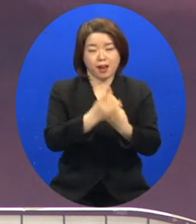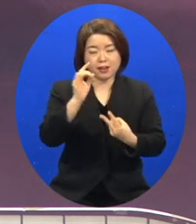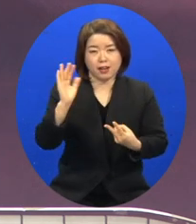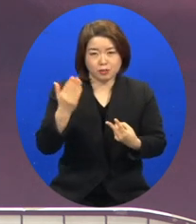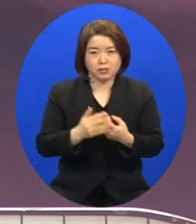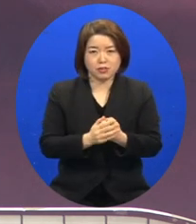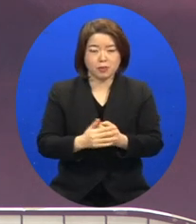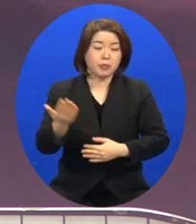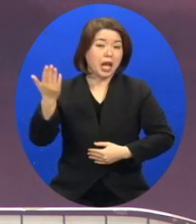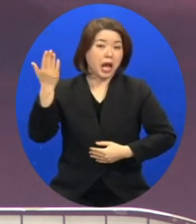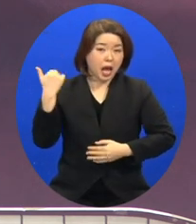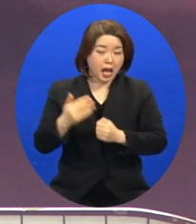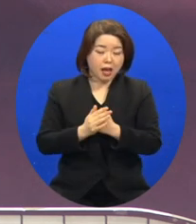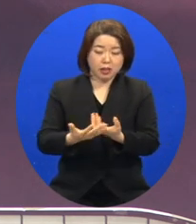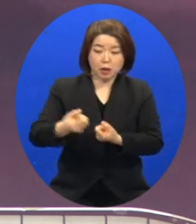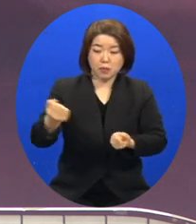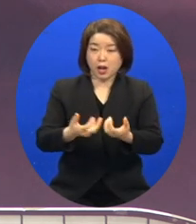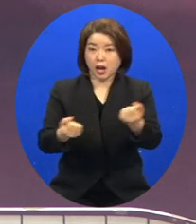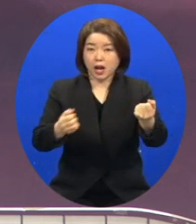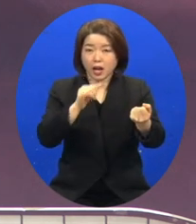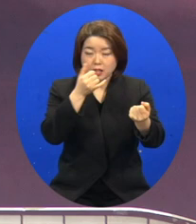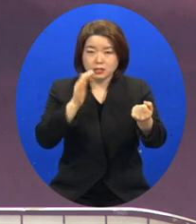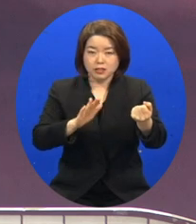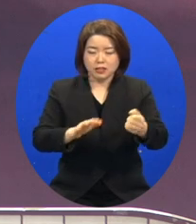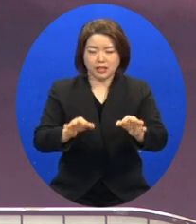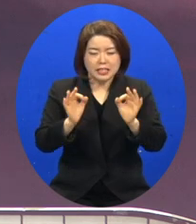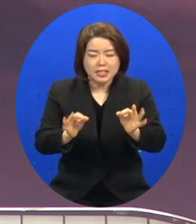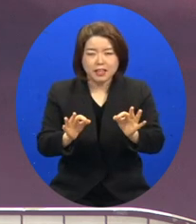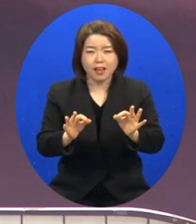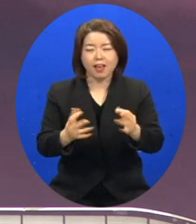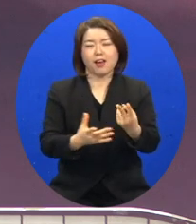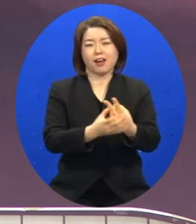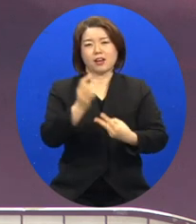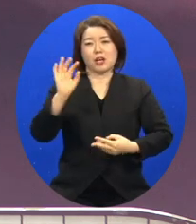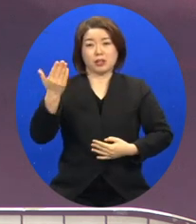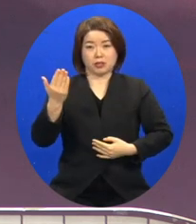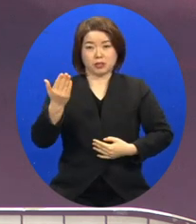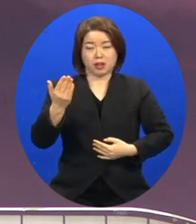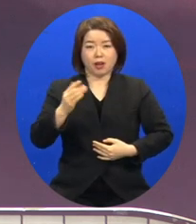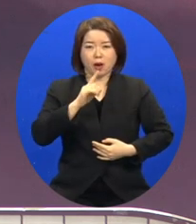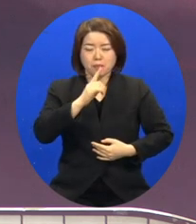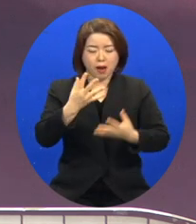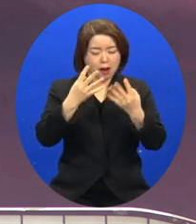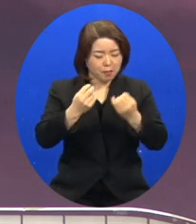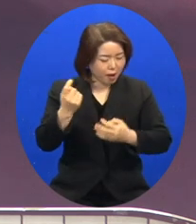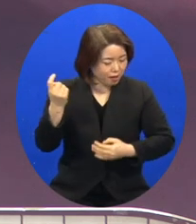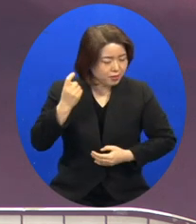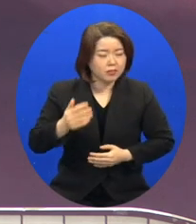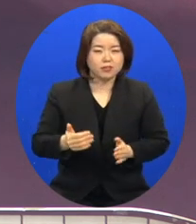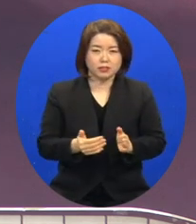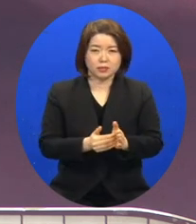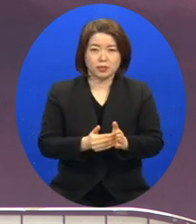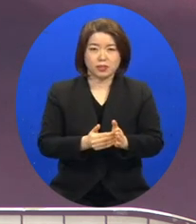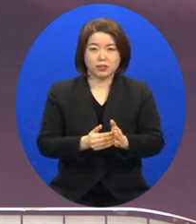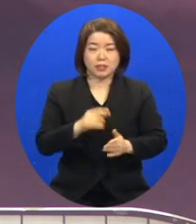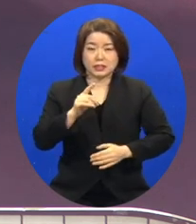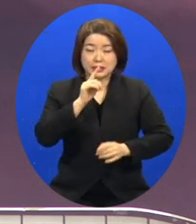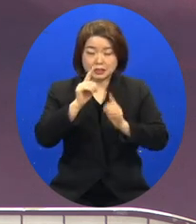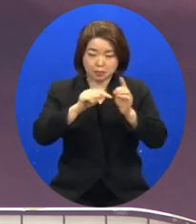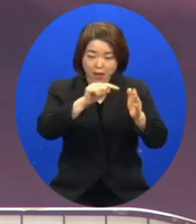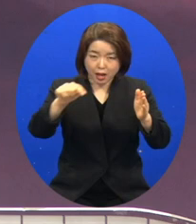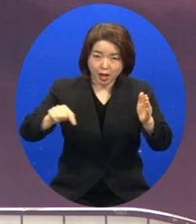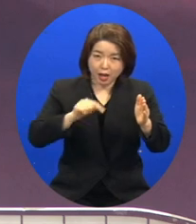우리가 전에는 분열되어 있었는데 이제는 하나가 됐습니다 그런 말을 가장 많이 들었어요 그말을 일본선교 사람들 안에